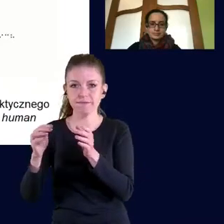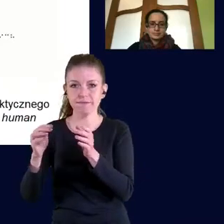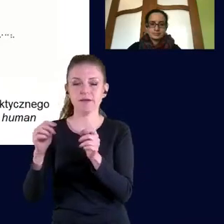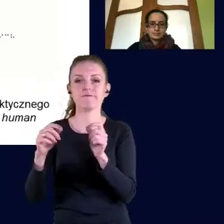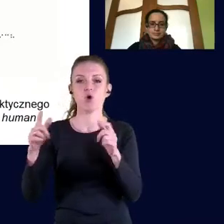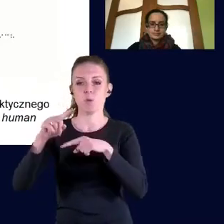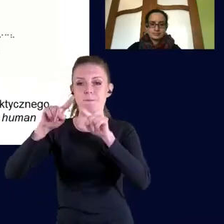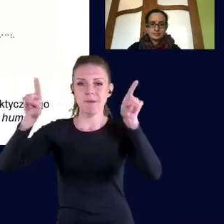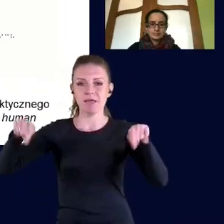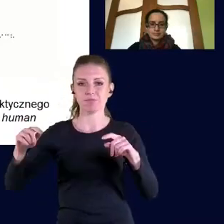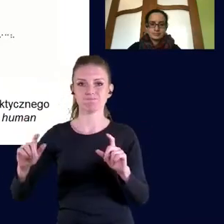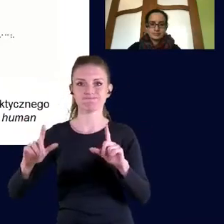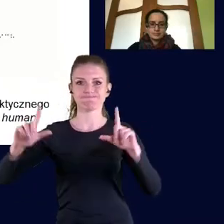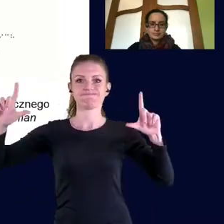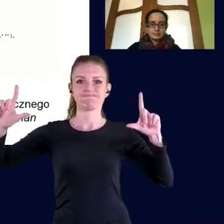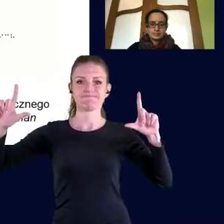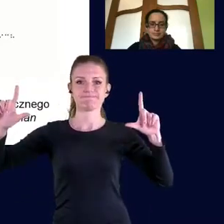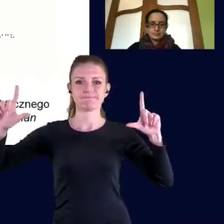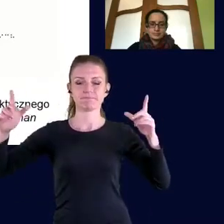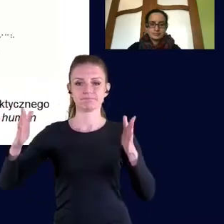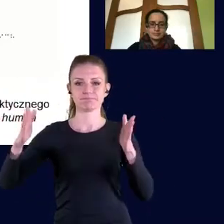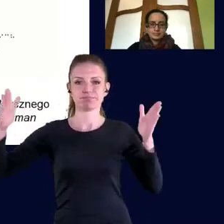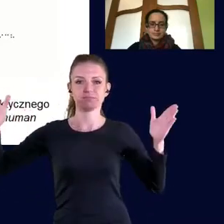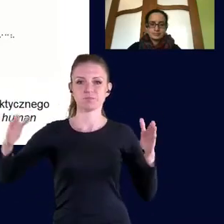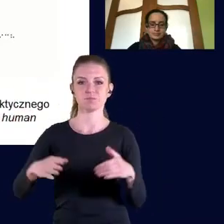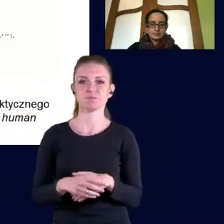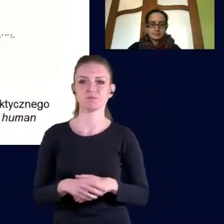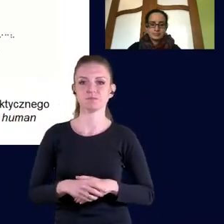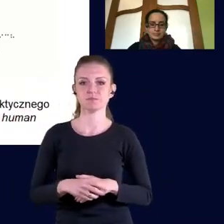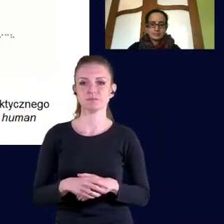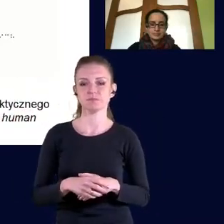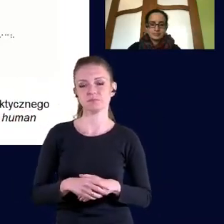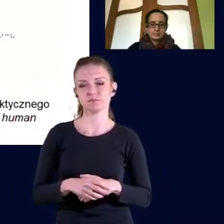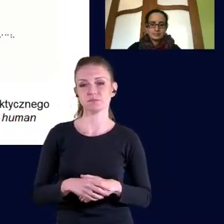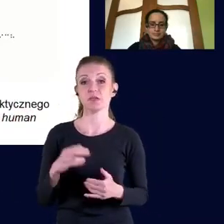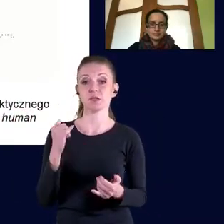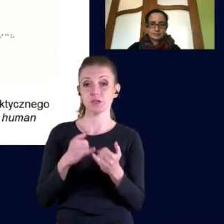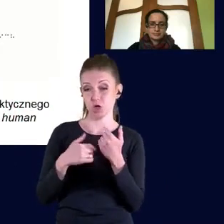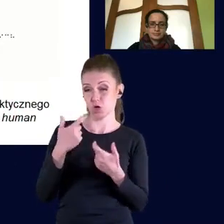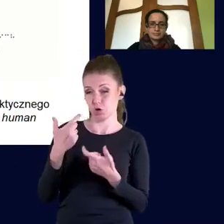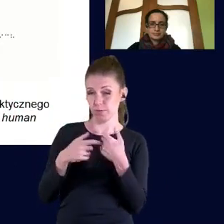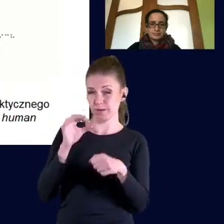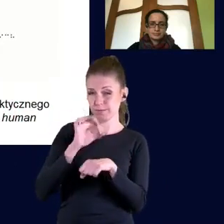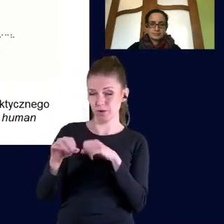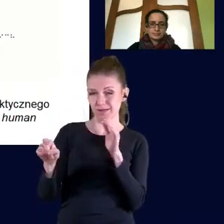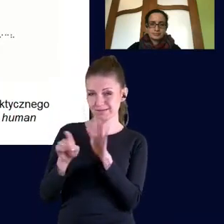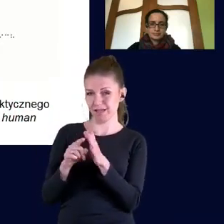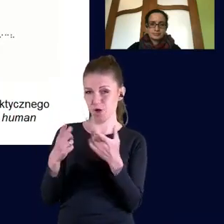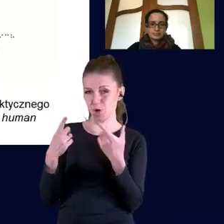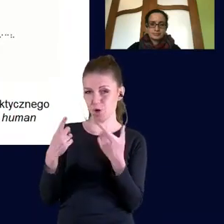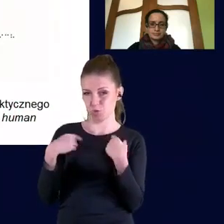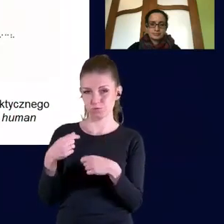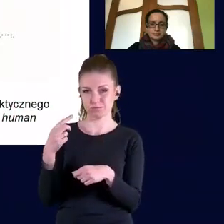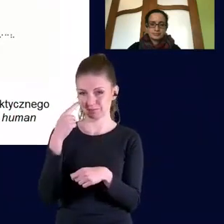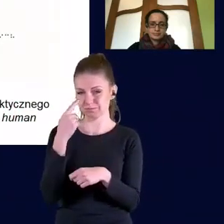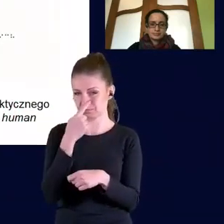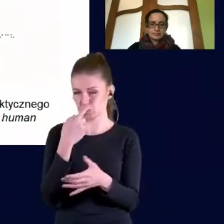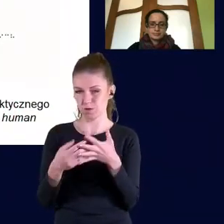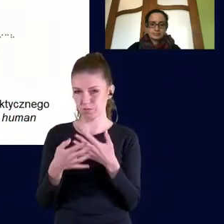te dobrze jest pamiętać projektując dla osób z niepełnosprawnością wzroku